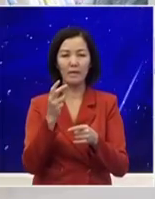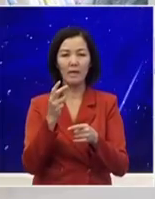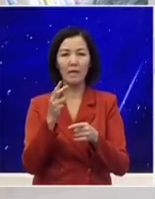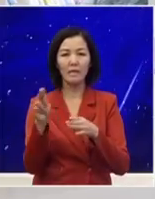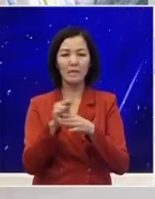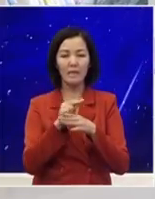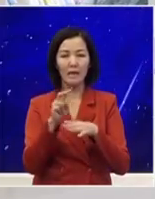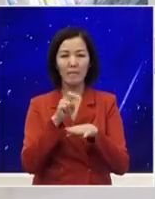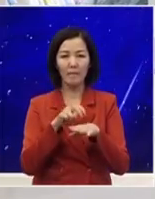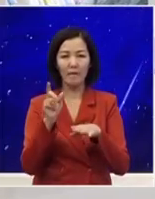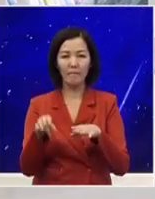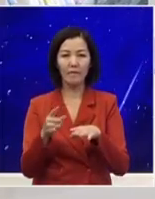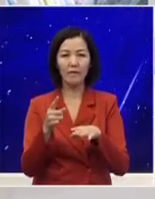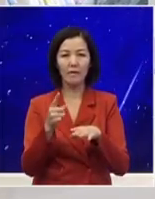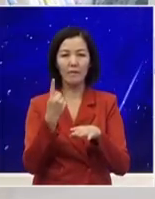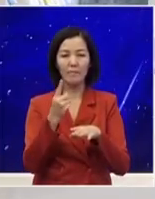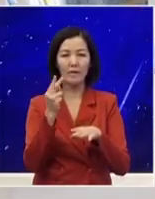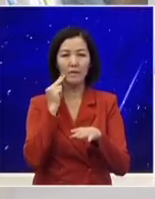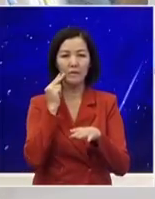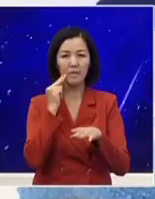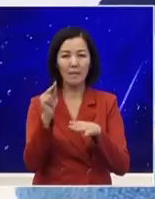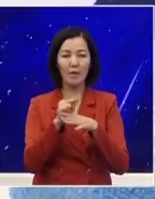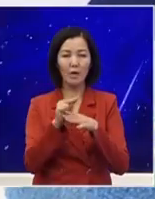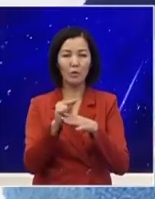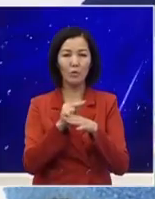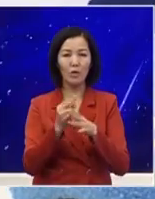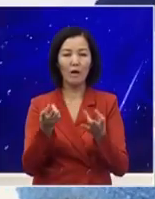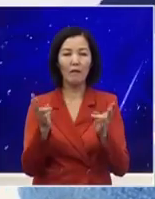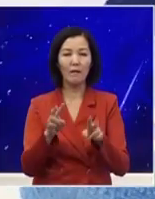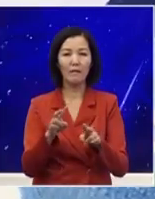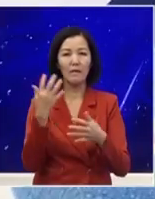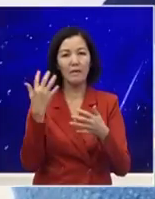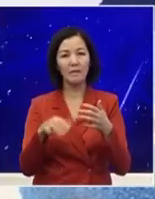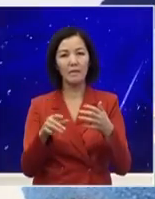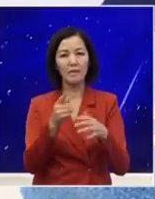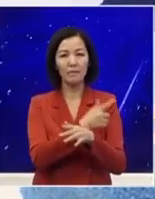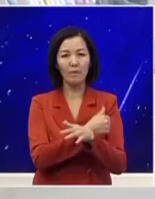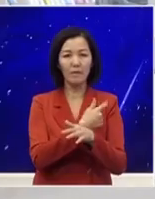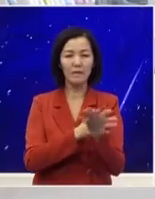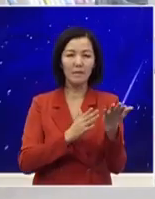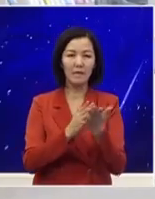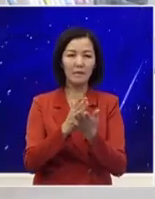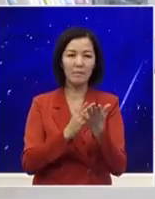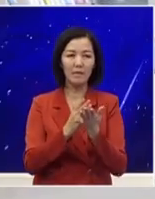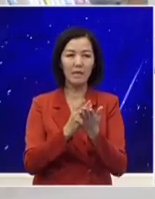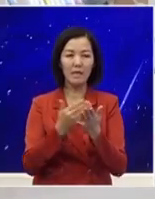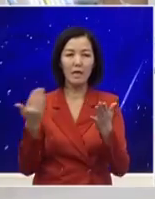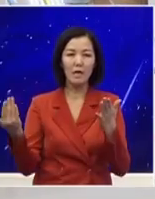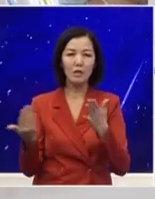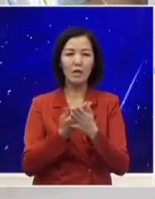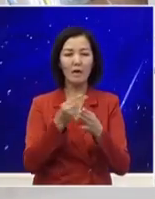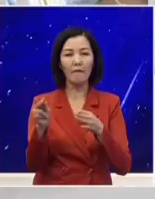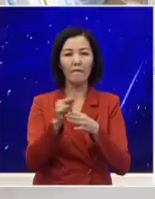стоматолог. И қалған 15-і средний медбір саналы. Берілген аппаратураның ішінде физиолечение жасайтын жаңа аппаратура